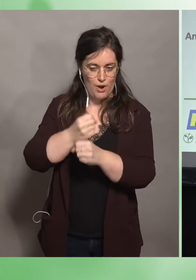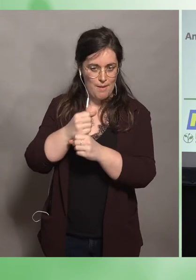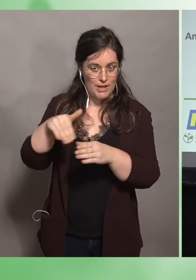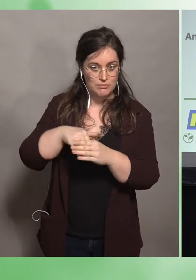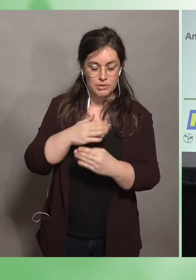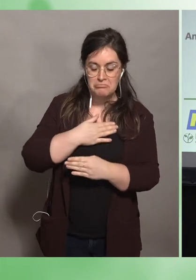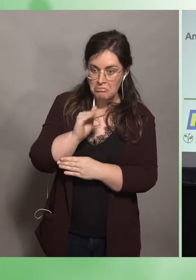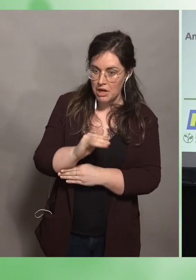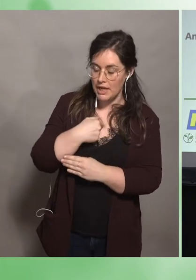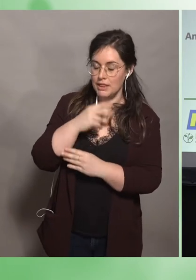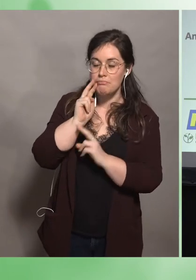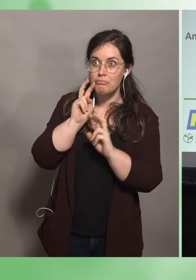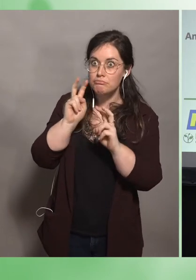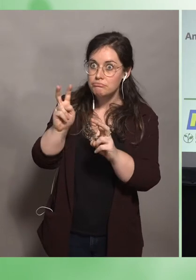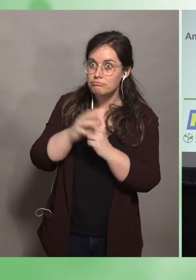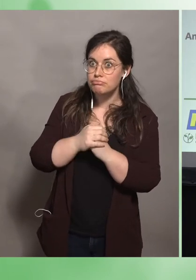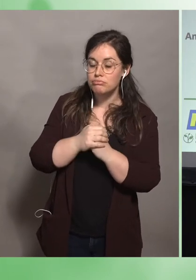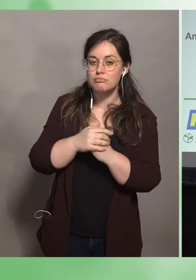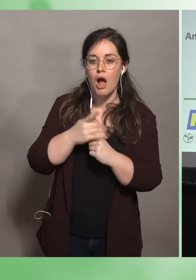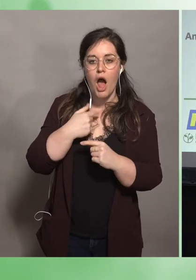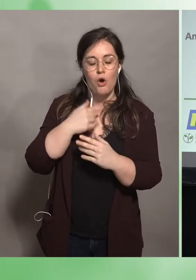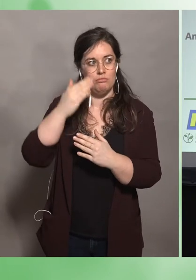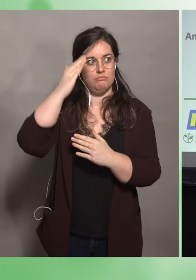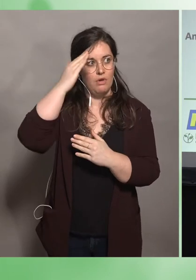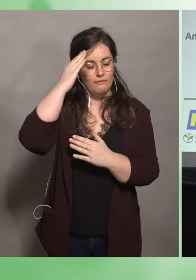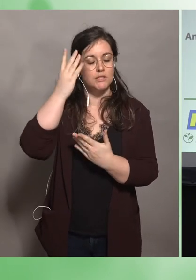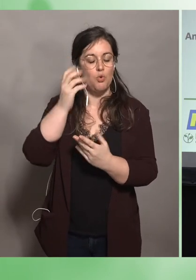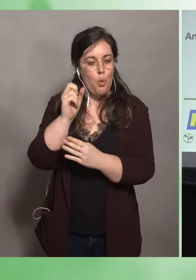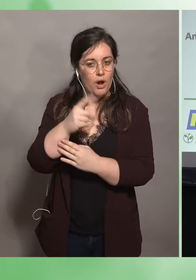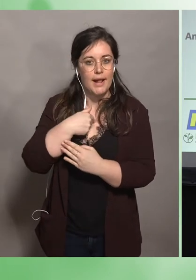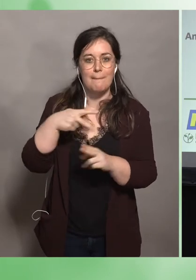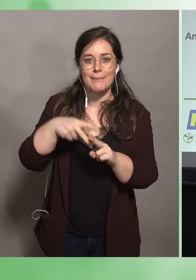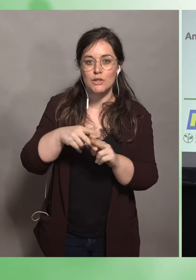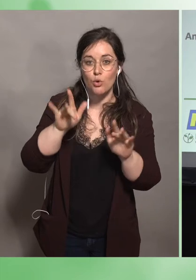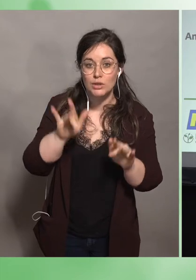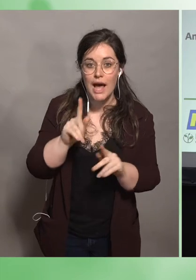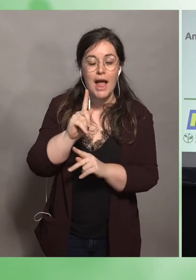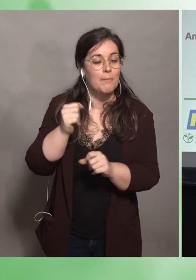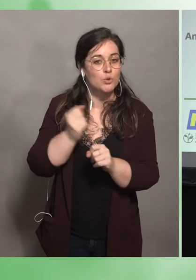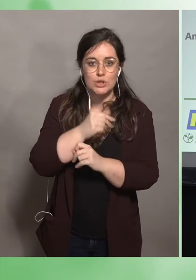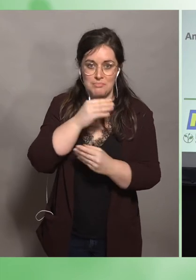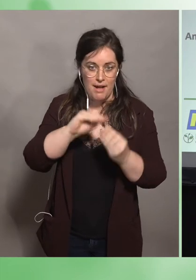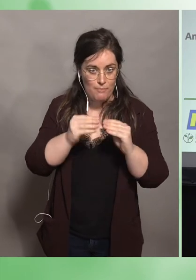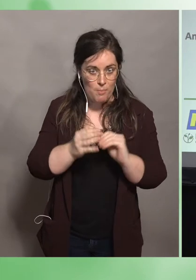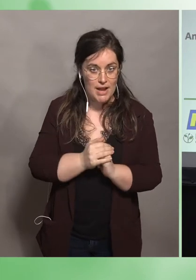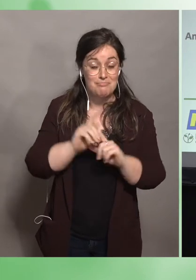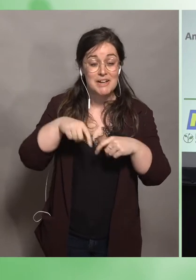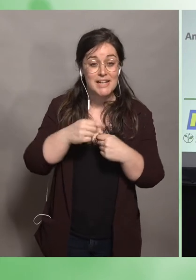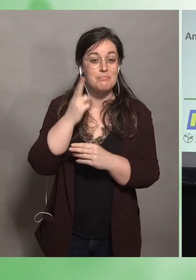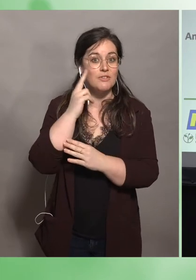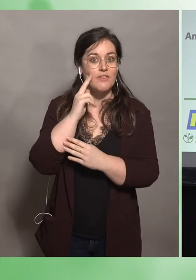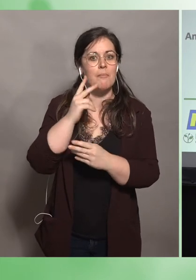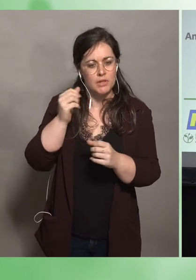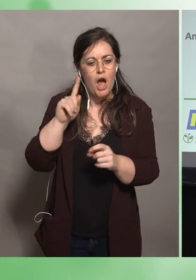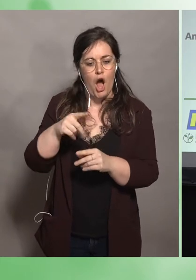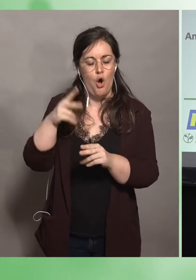wahnsinnig bewegt, aber auch bestärkt im Wissen, okay, ich habe jetzt zwar eine Behinderung, aber das ist kein Problem, weil anscheinend gibt es Unternehmen, die auch Menschen mit